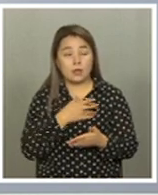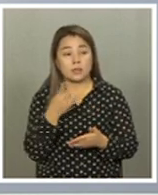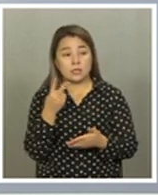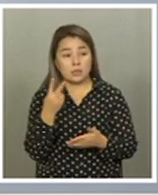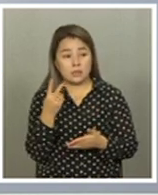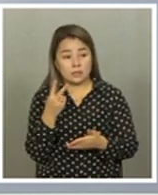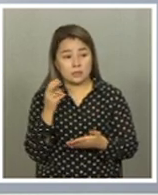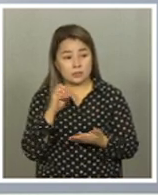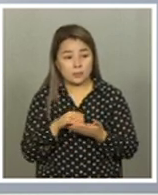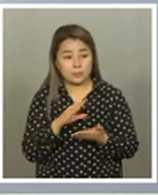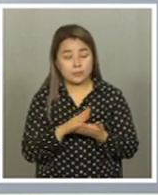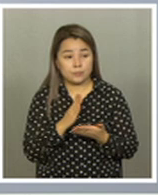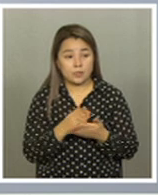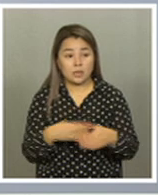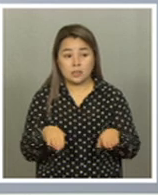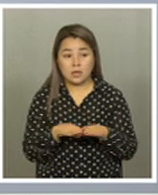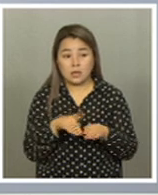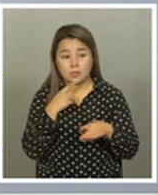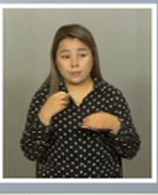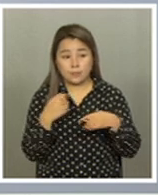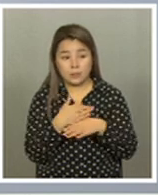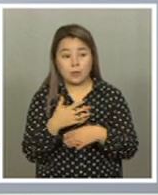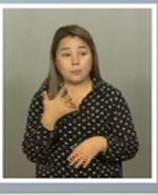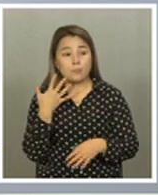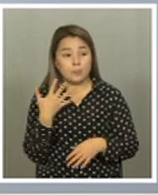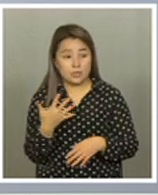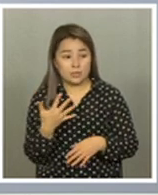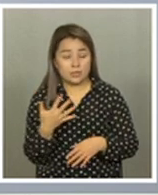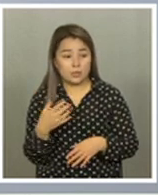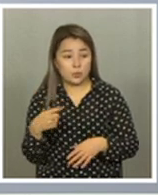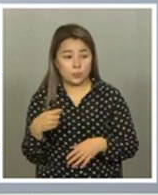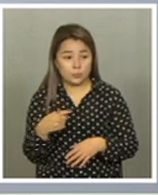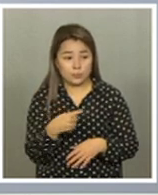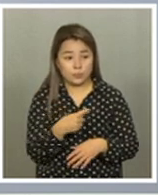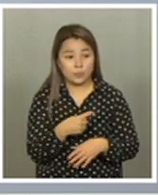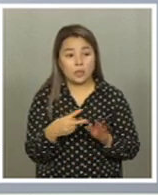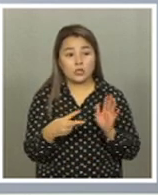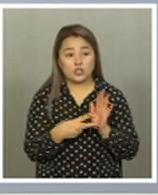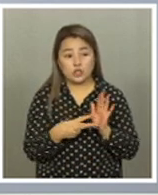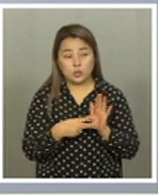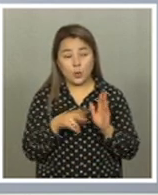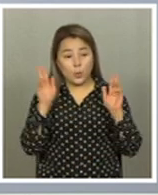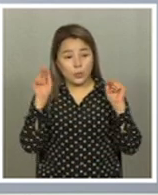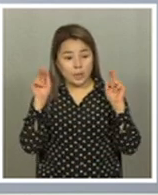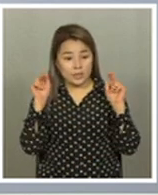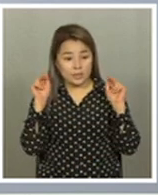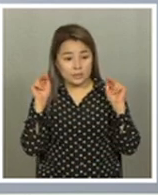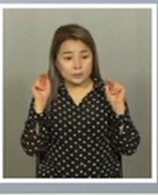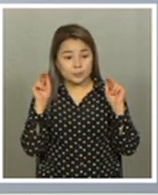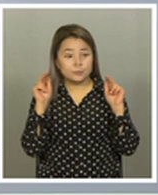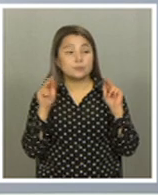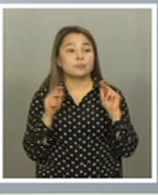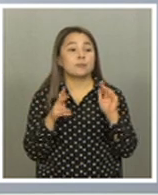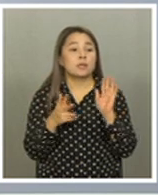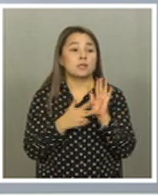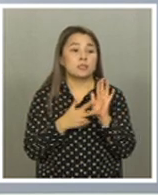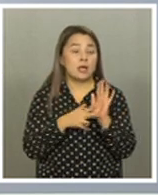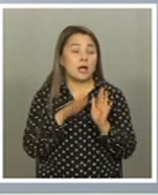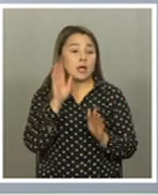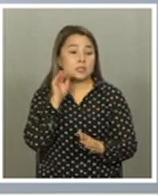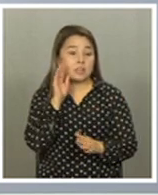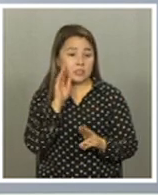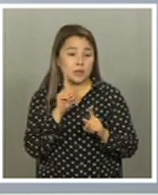санын 5, яғни шұбалшаңды, 7-ші қоянды және 8-ші